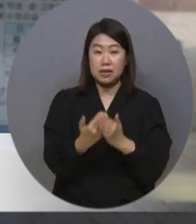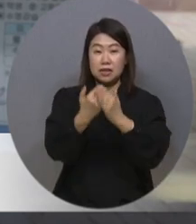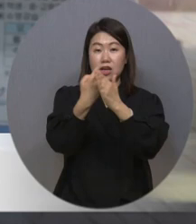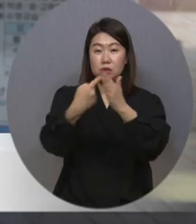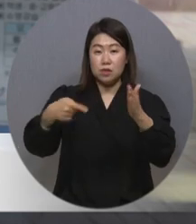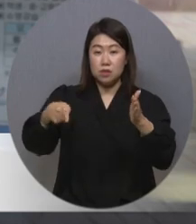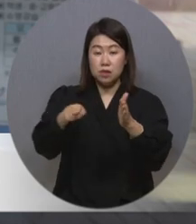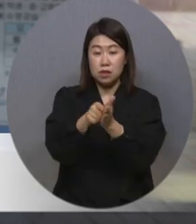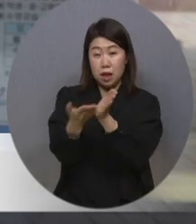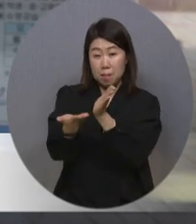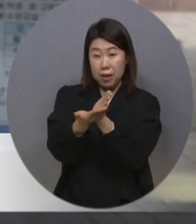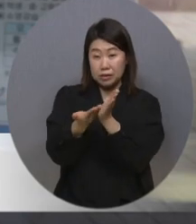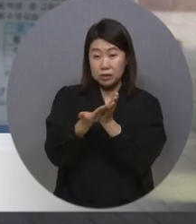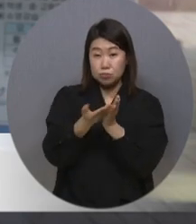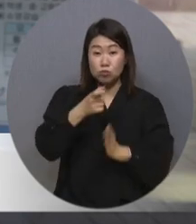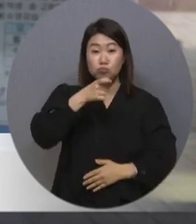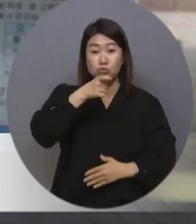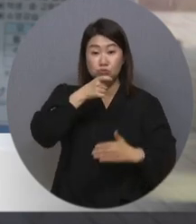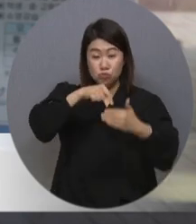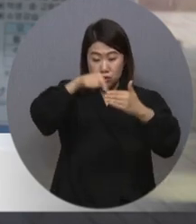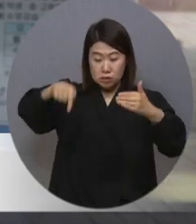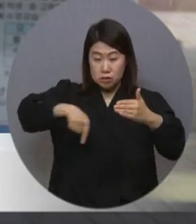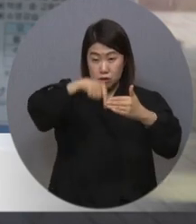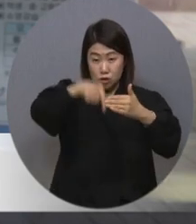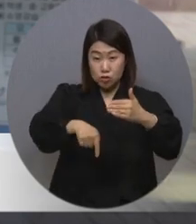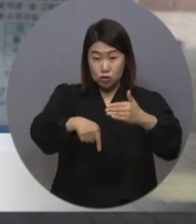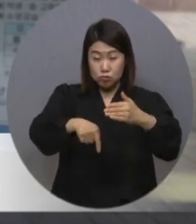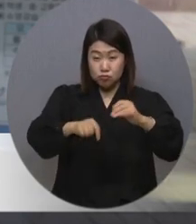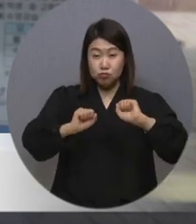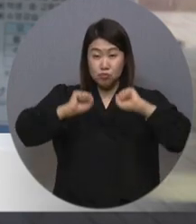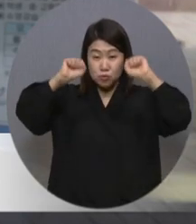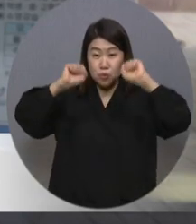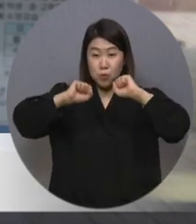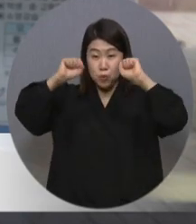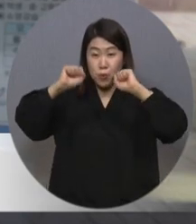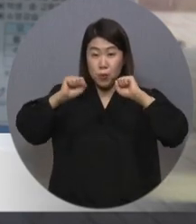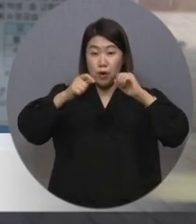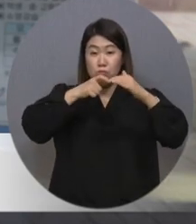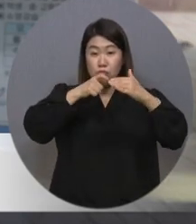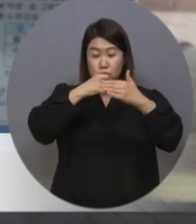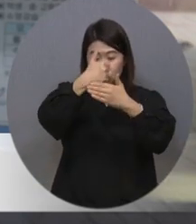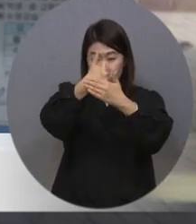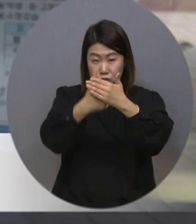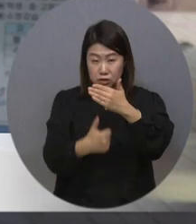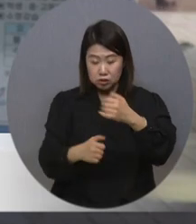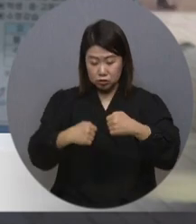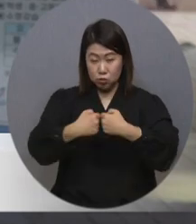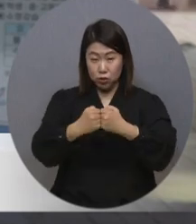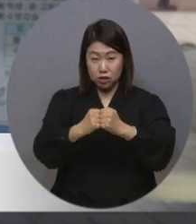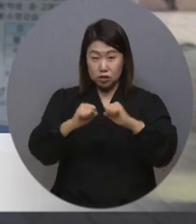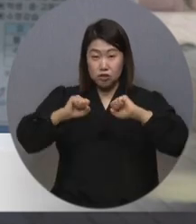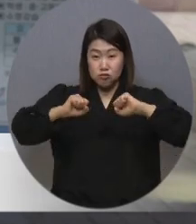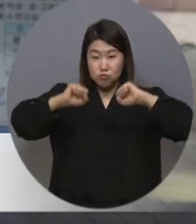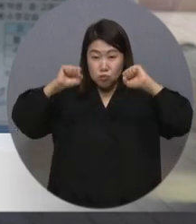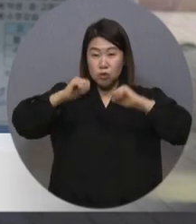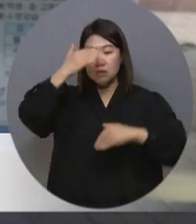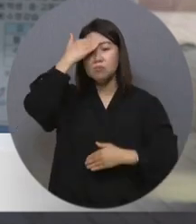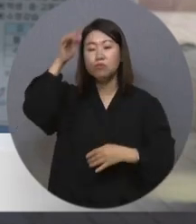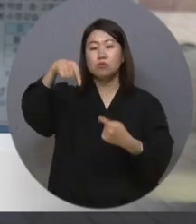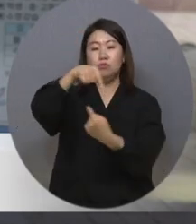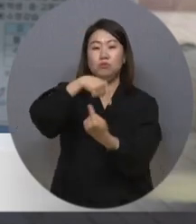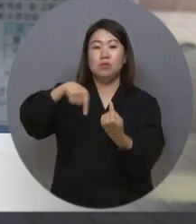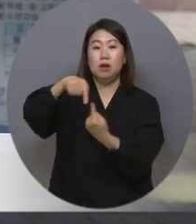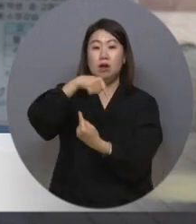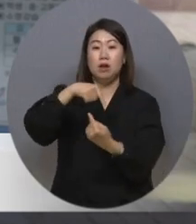운동이 전시됐습니다 그래서 아쿠아 관절 운동 교실을 무료로 운영하고 있습니다 수중